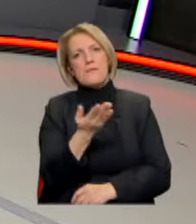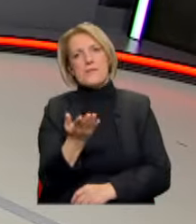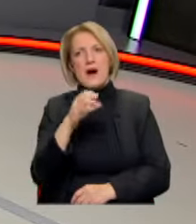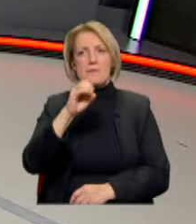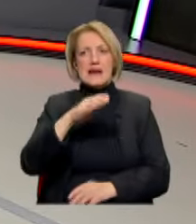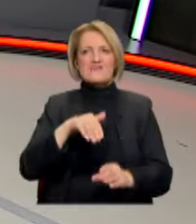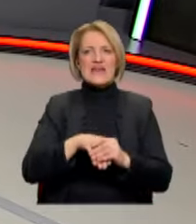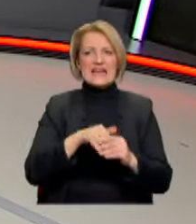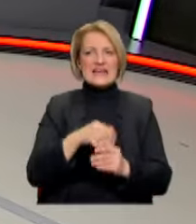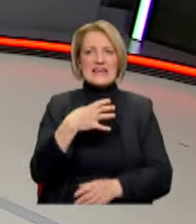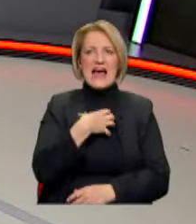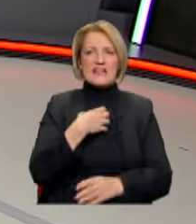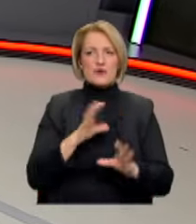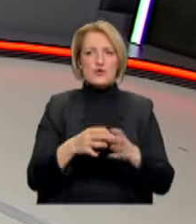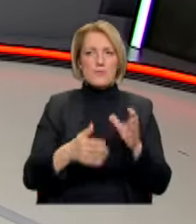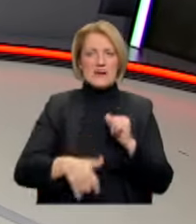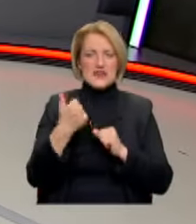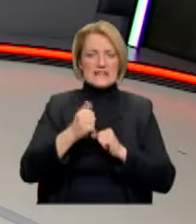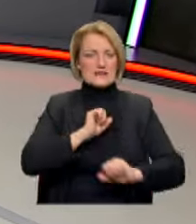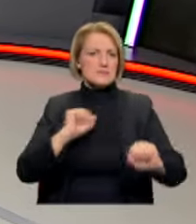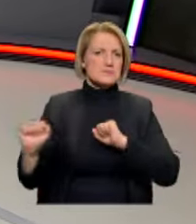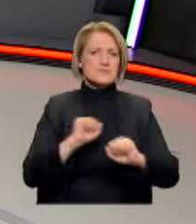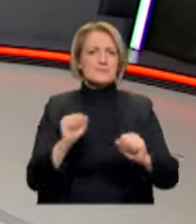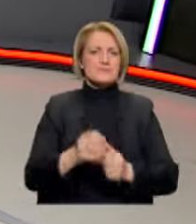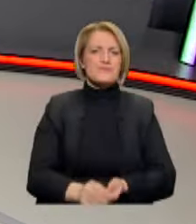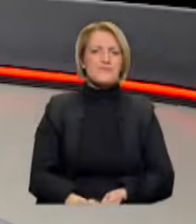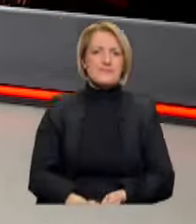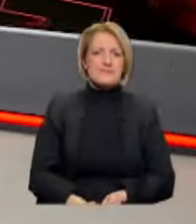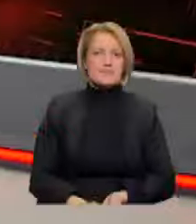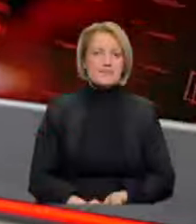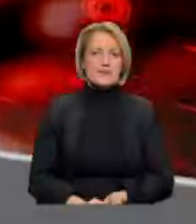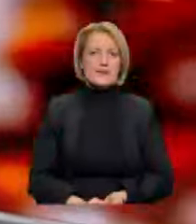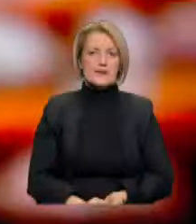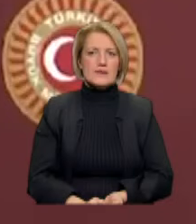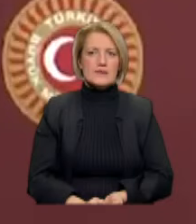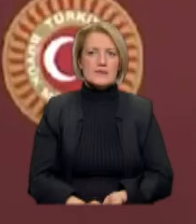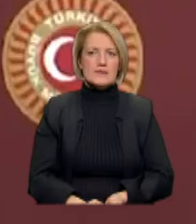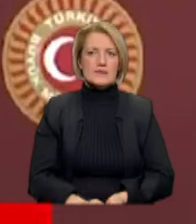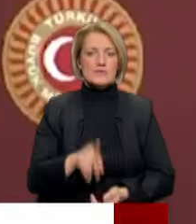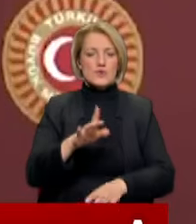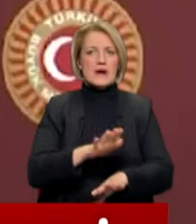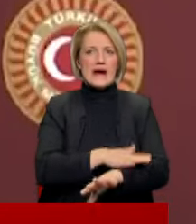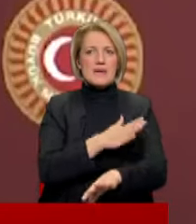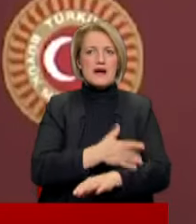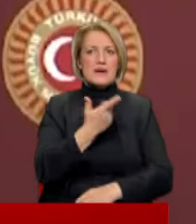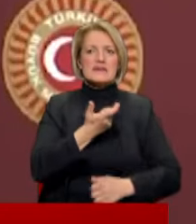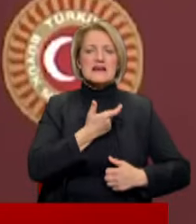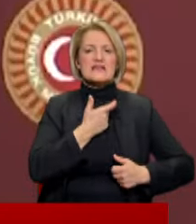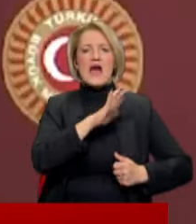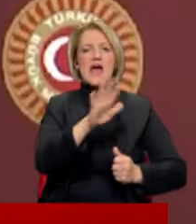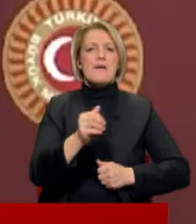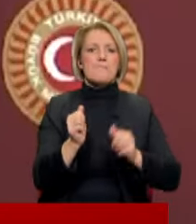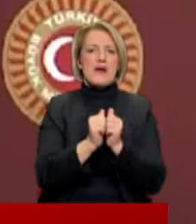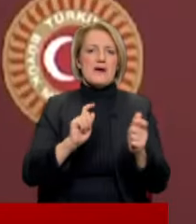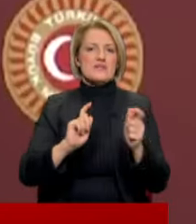AK Partili vekilden kendi grup başkanına isyanı. Gelin bu kaymakamlık yasasını da hep